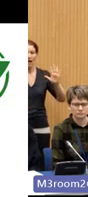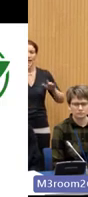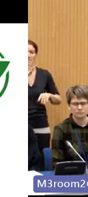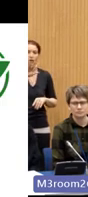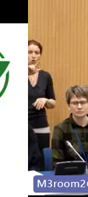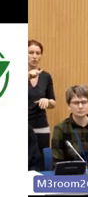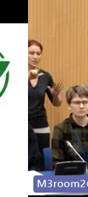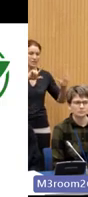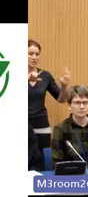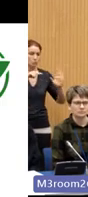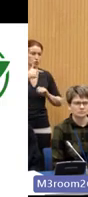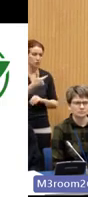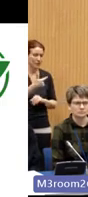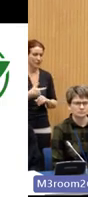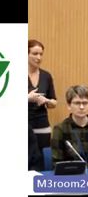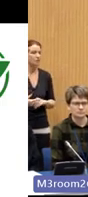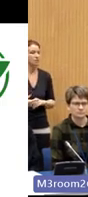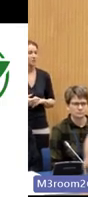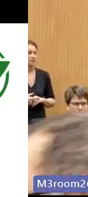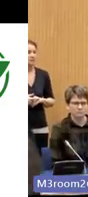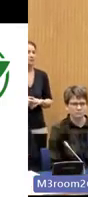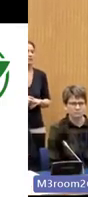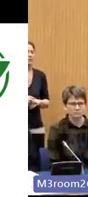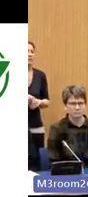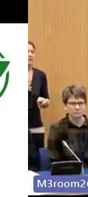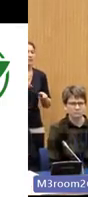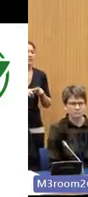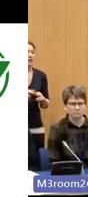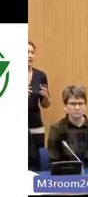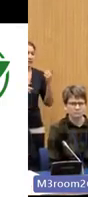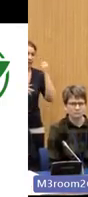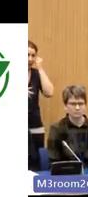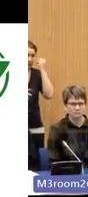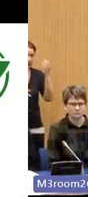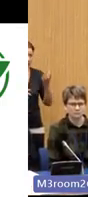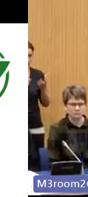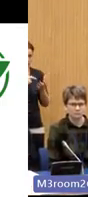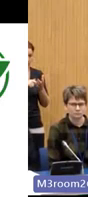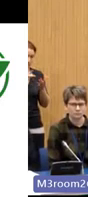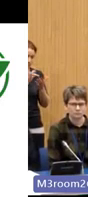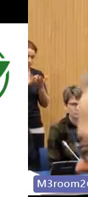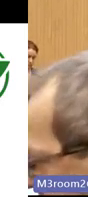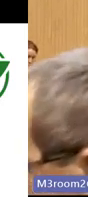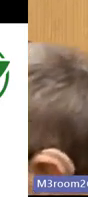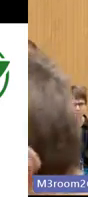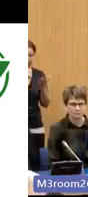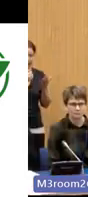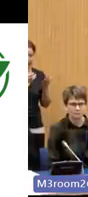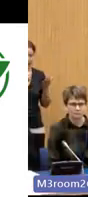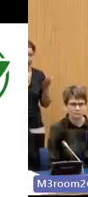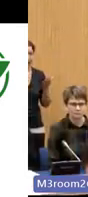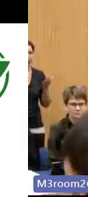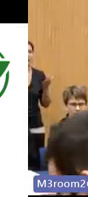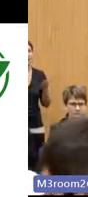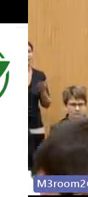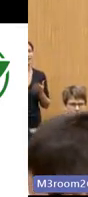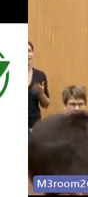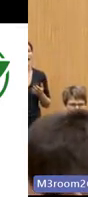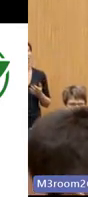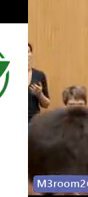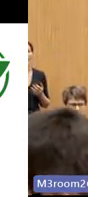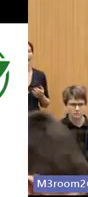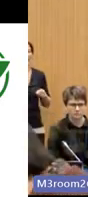82427. Da können Sie uns nicht erreichen, wenn Sie das Telefon in die Hand nehmen. Es sind aber die Artikel, die unsere Arbeit